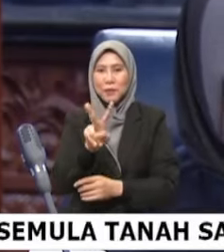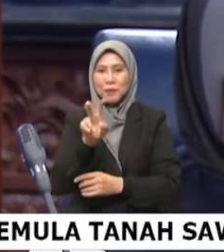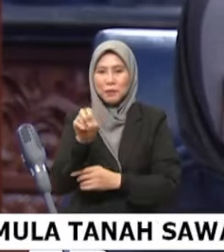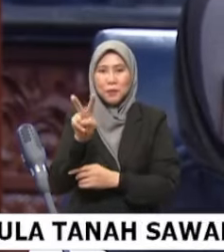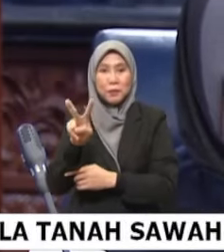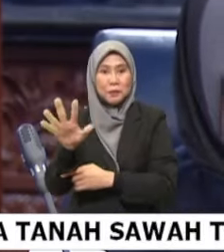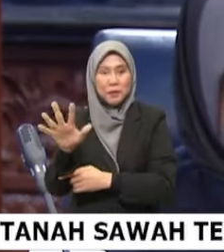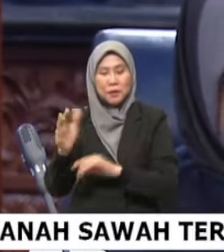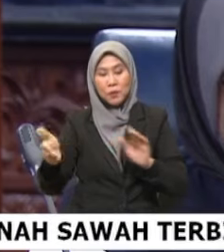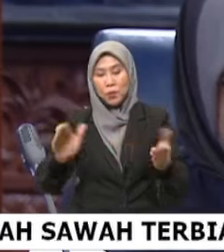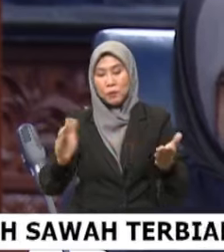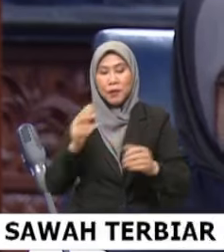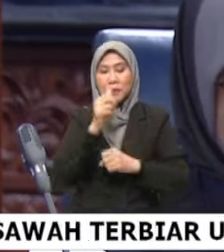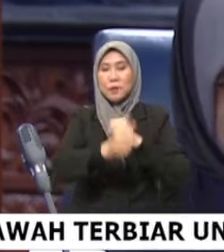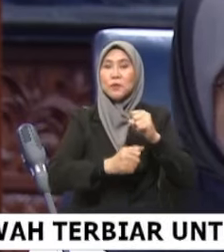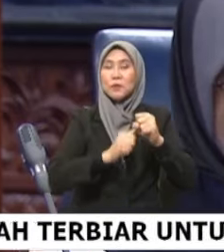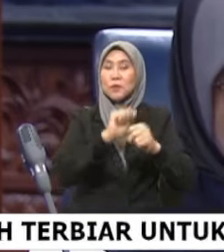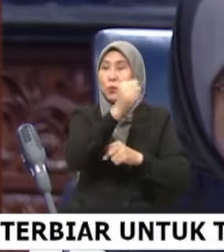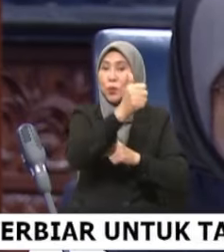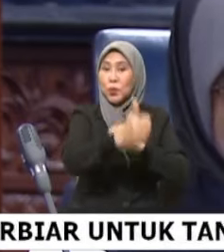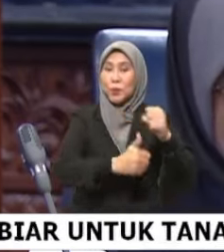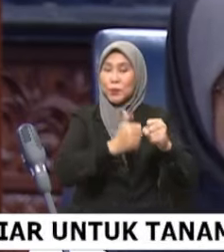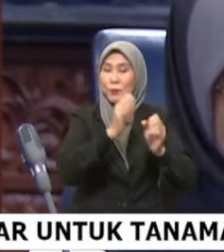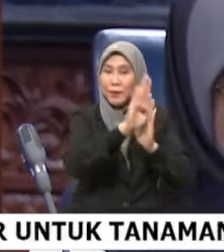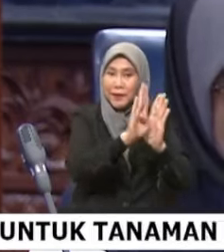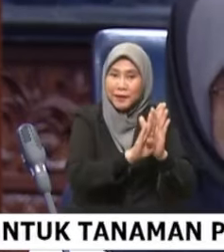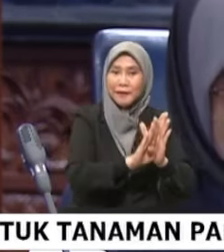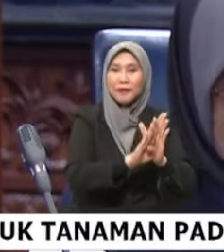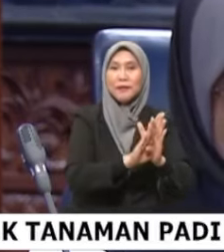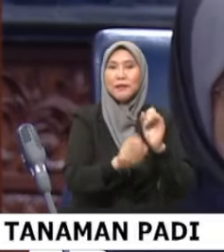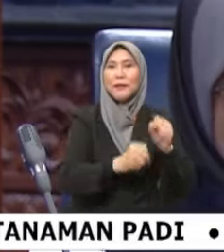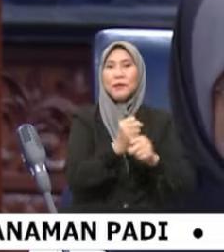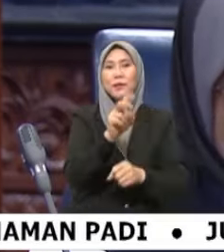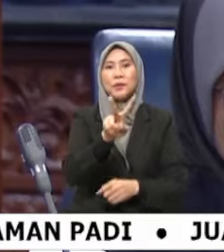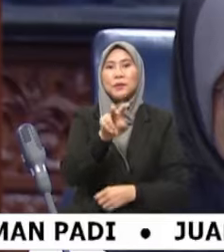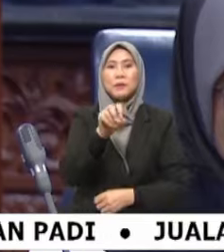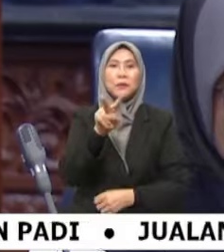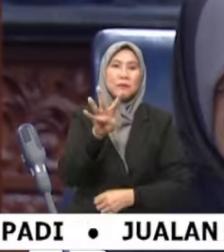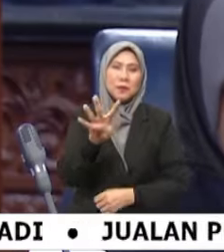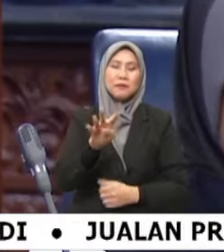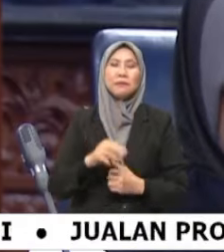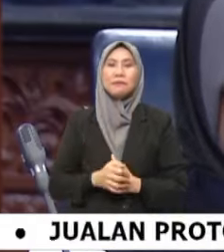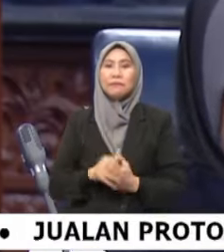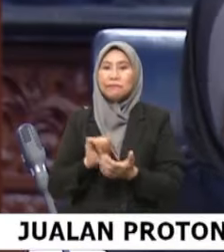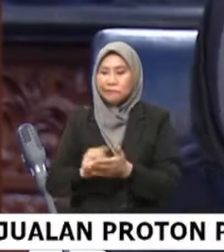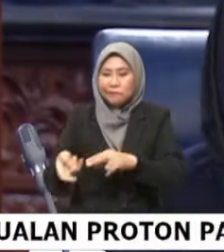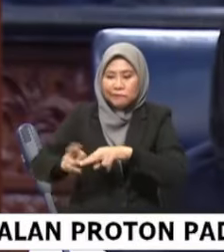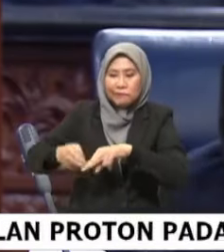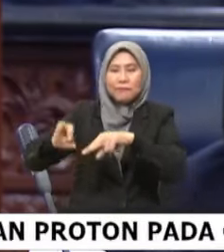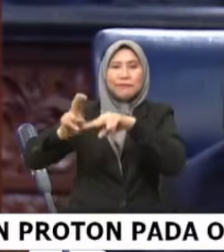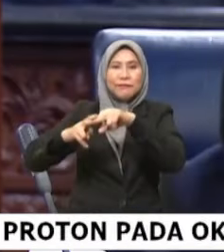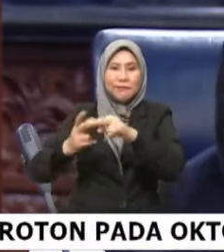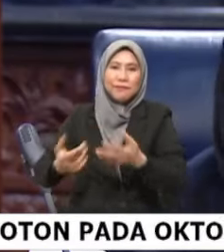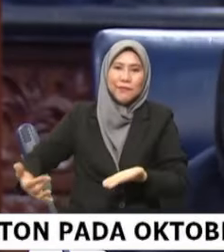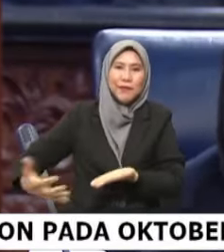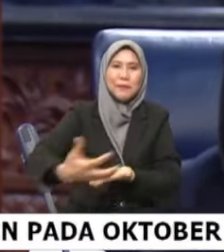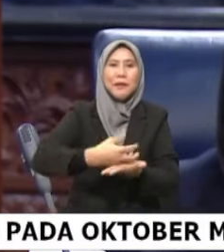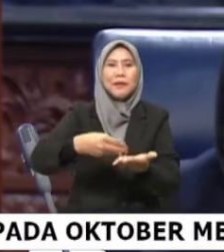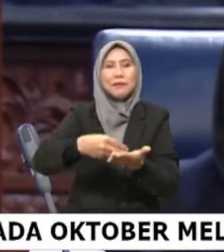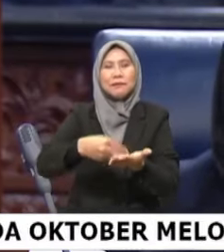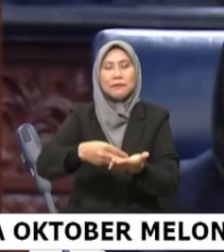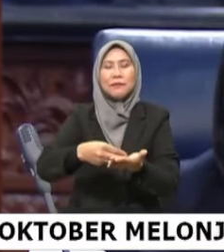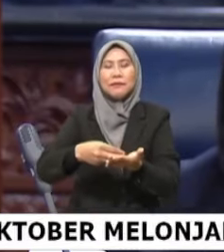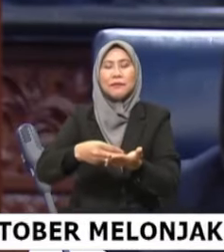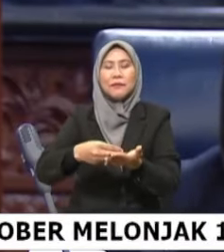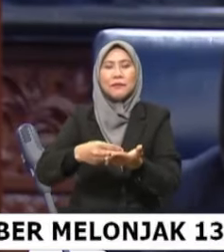berbanding RM10 bilion pada tahun 2024 untuk STR dan SARA. Ini semua untuk meningkatkan pendapatan. Di masa yang sama,